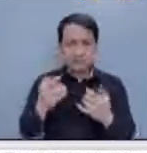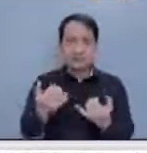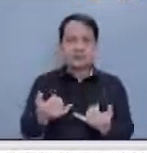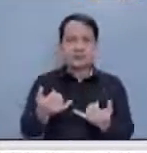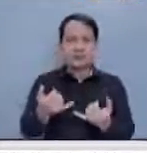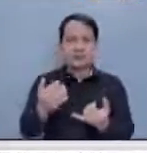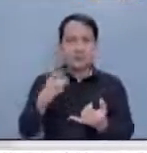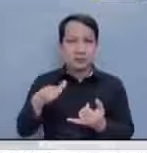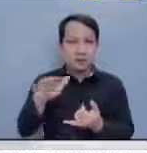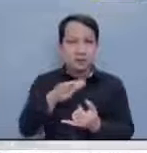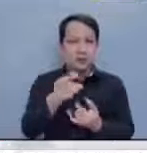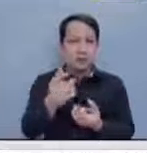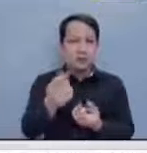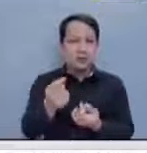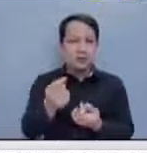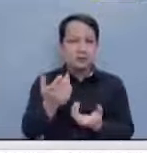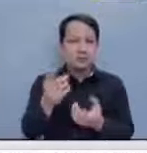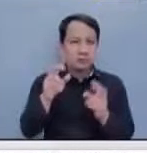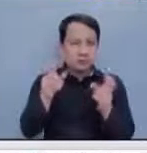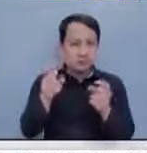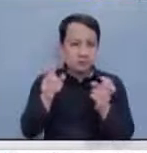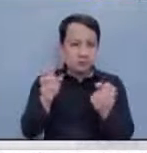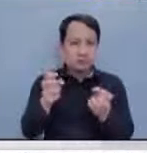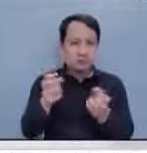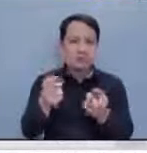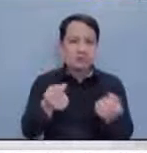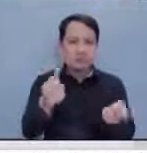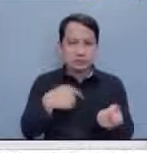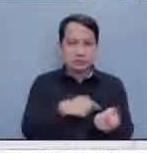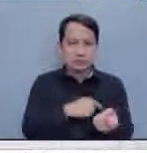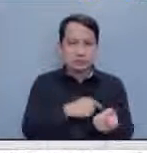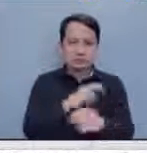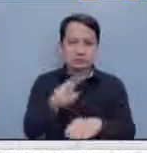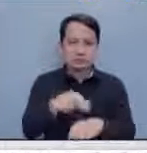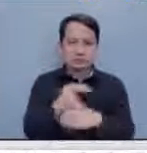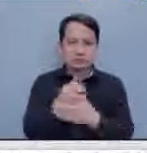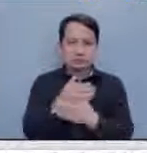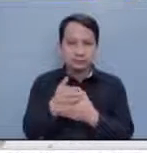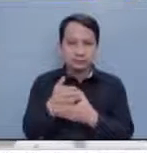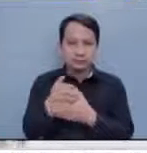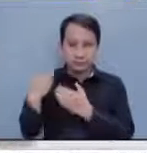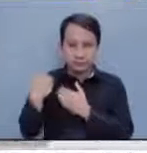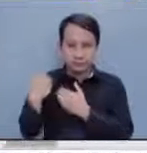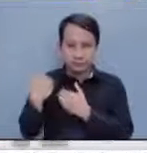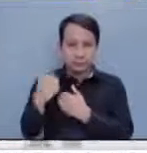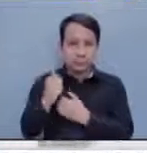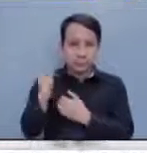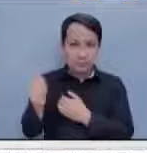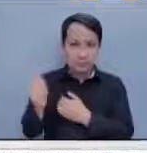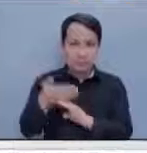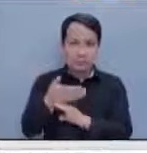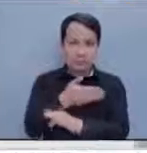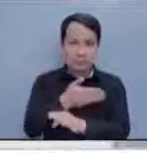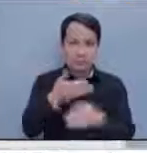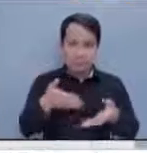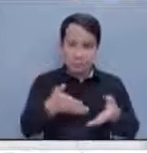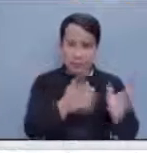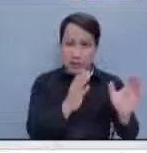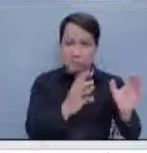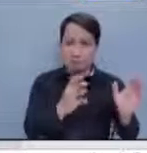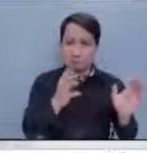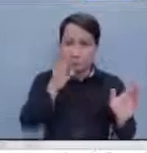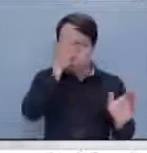no, yung ating tinatawag na shared responsibility na kung saan bago payagan ang mga bata na